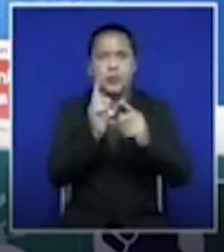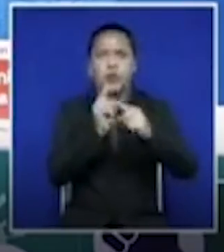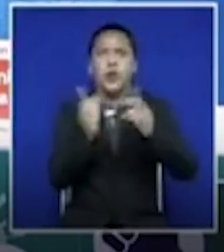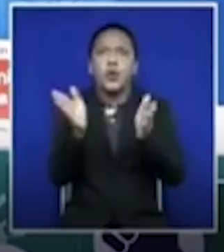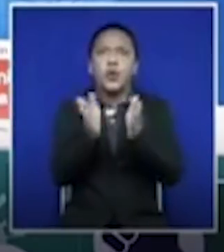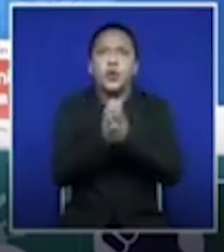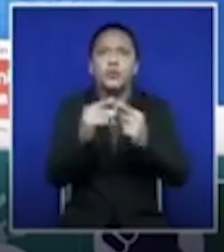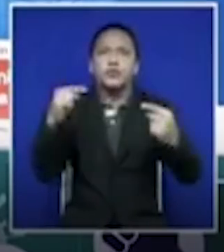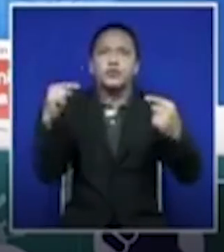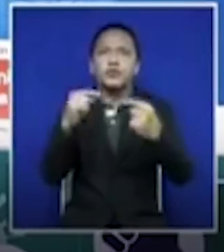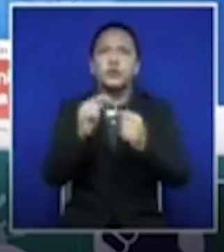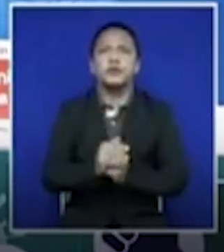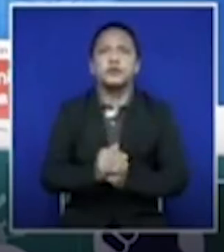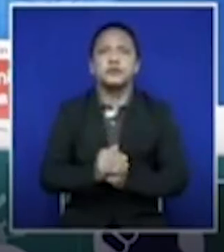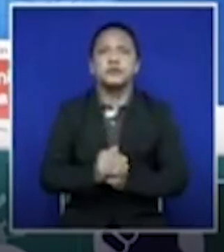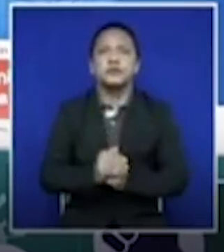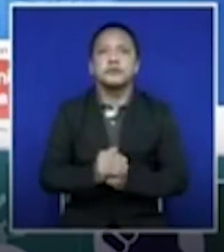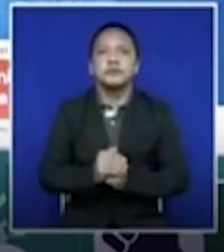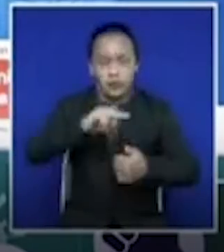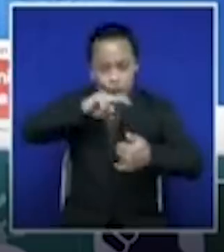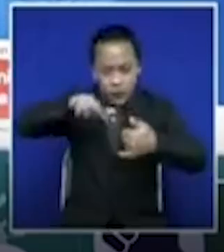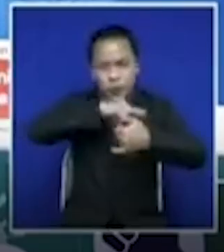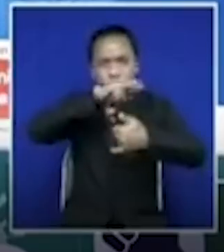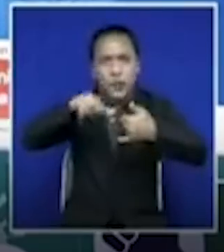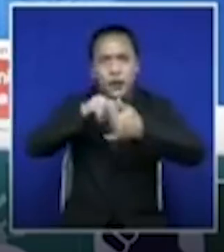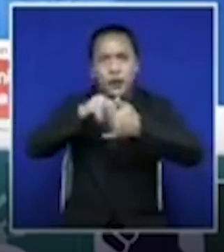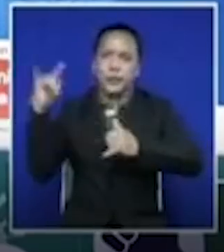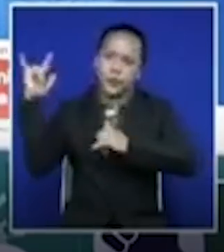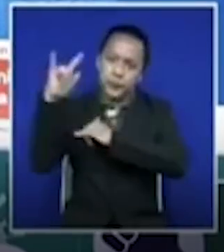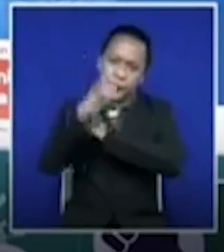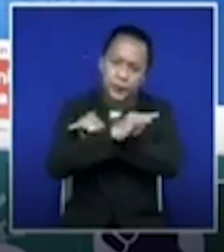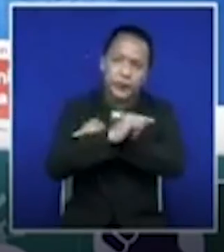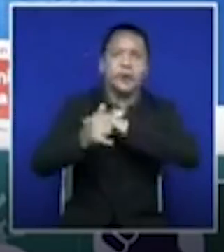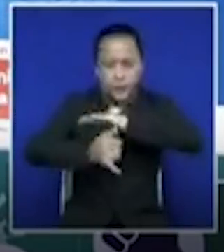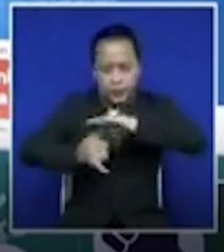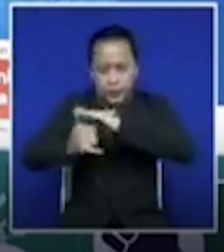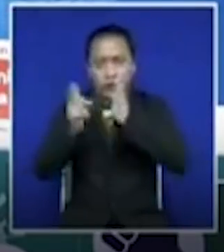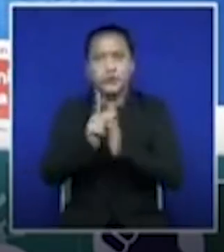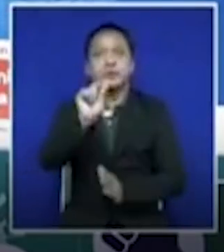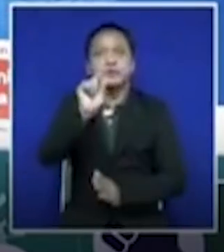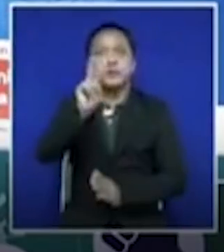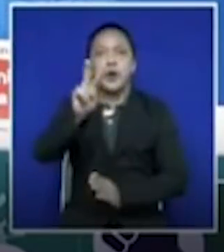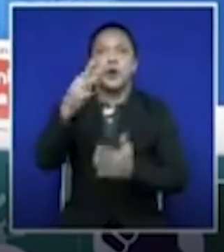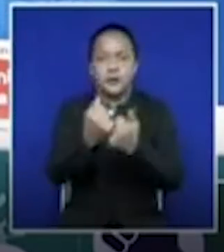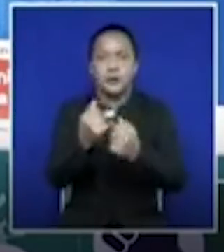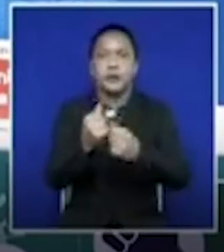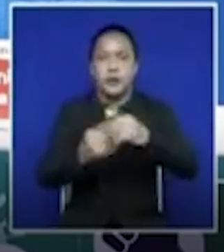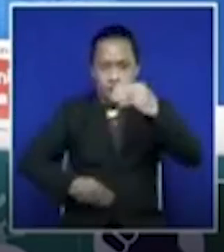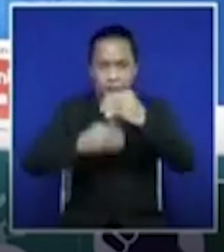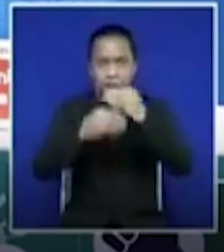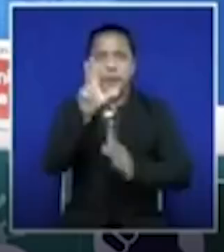กับเรื่องของการดูแลคนที่เข้ามาในประเทศในสถานที่กักกันอีก22วันนี้บวกเพิ่ม